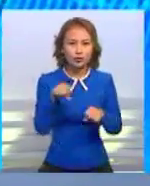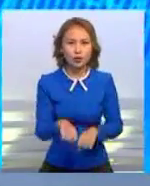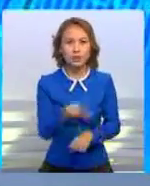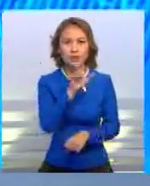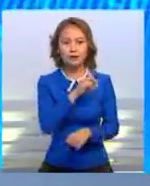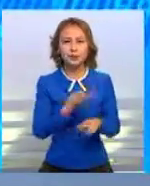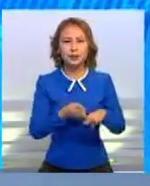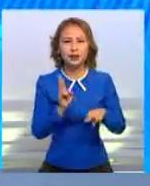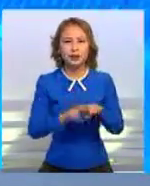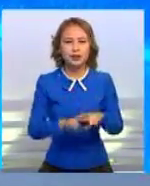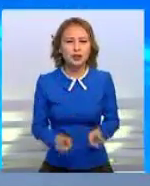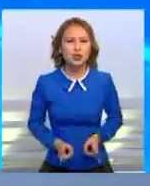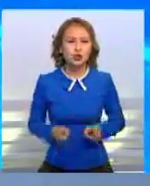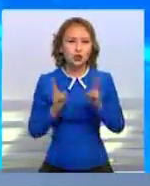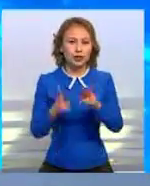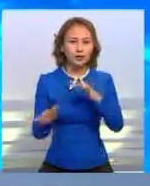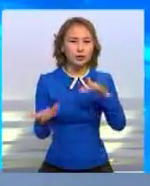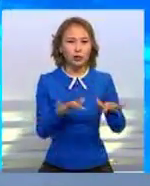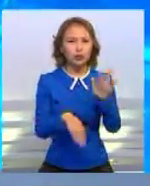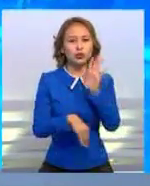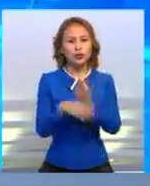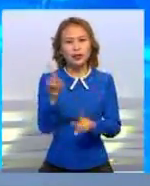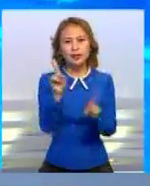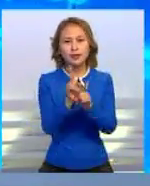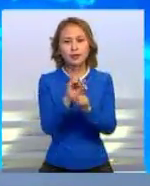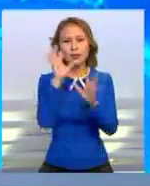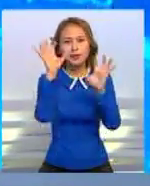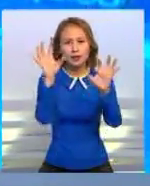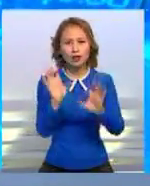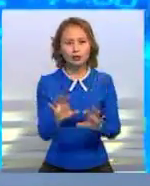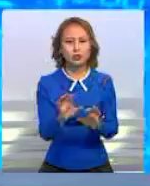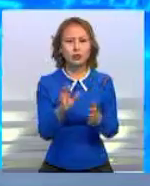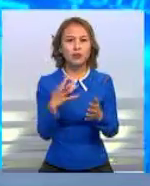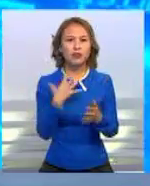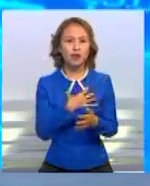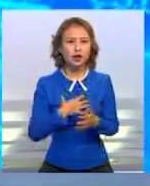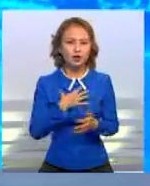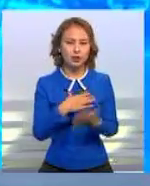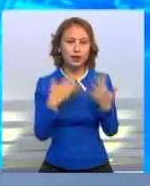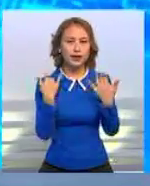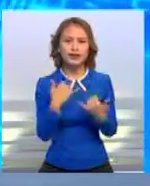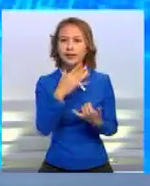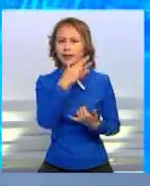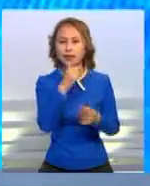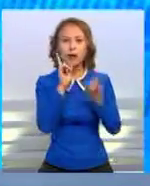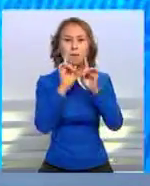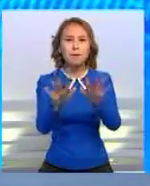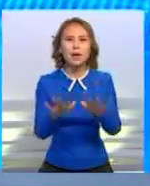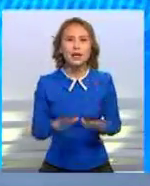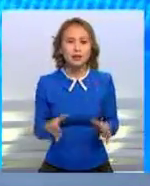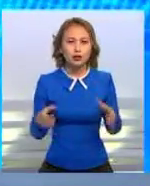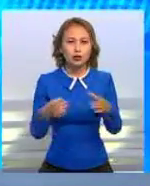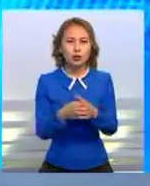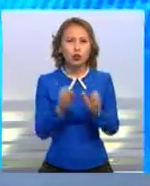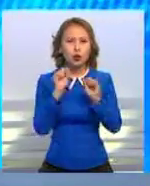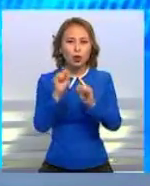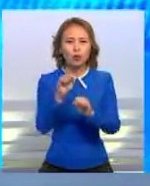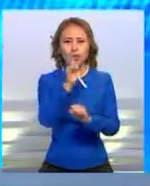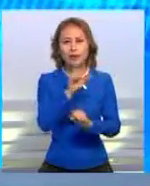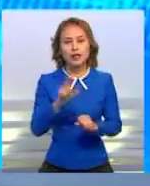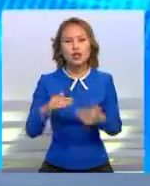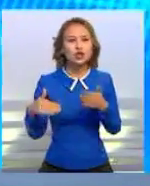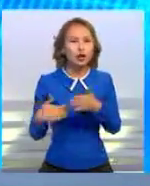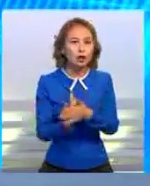Азаматтардың құқықтарын қорғау қылмыстық жүйені дамытудағы жаңа кезеңнің басты міндеттерінің бірі. Қазіргі таңда парламентте құқық